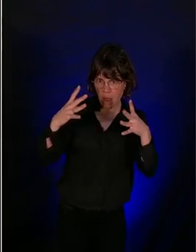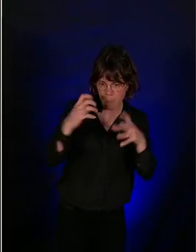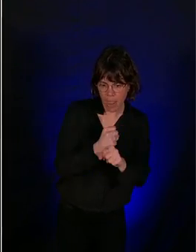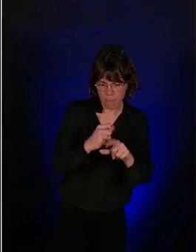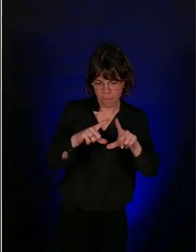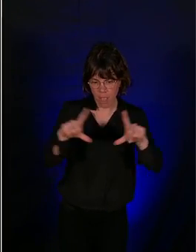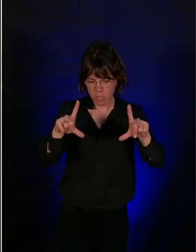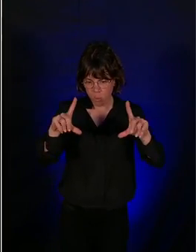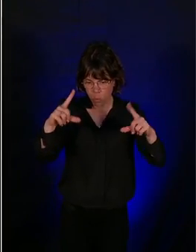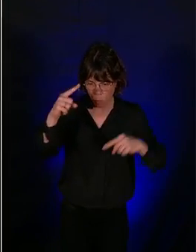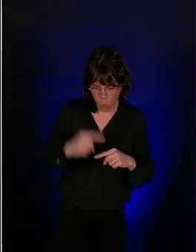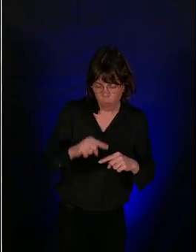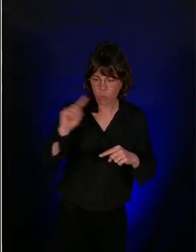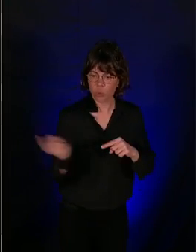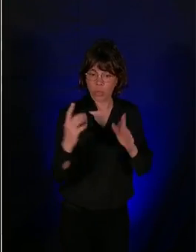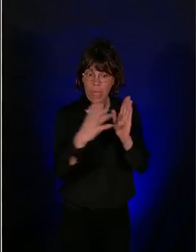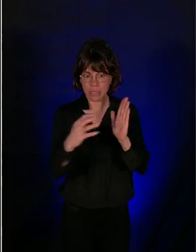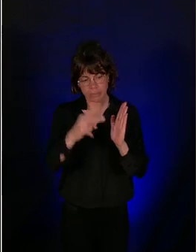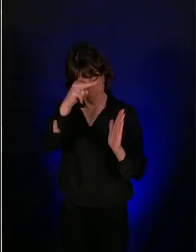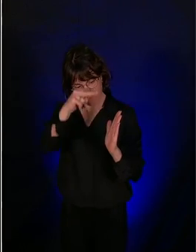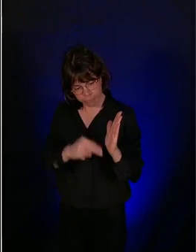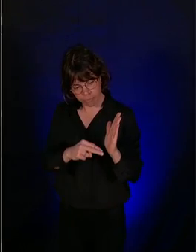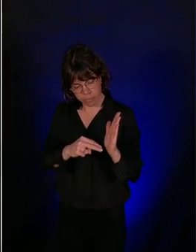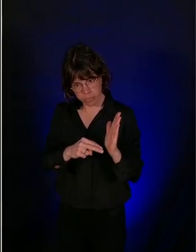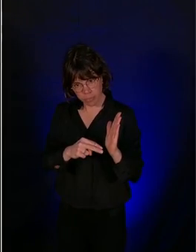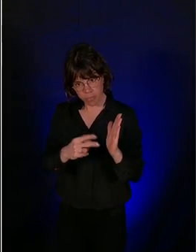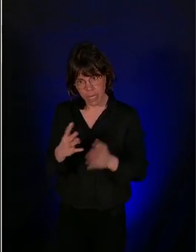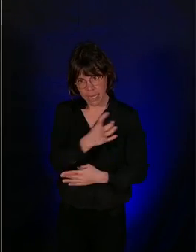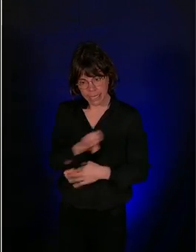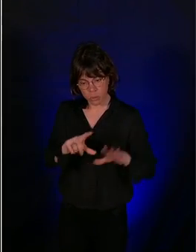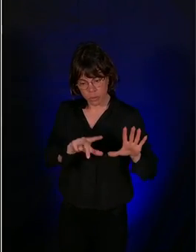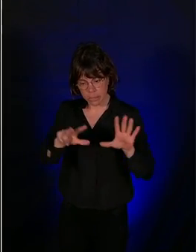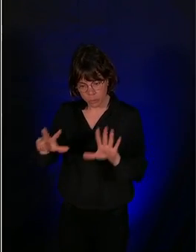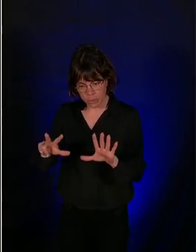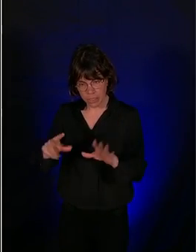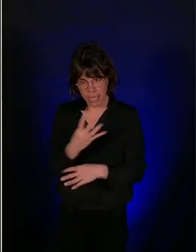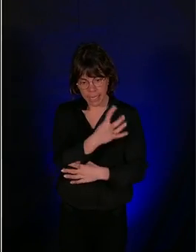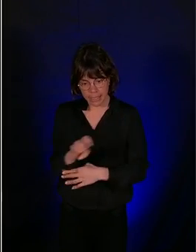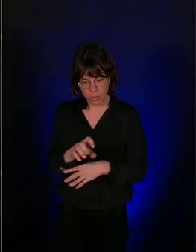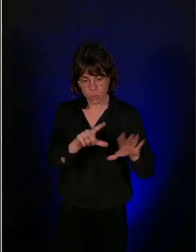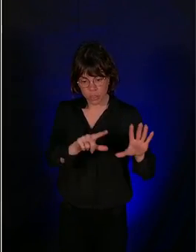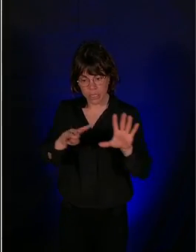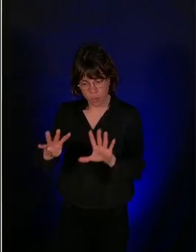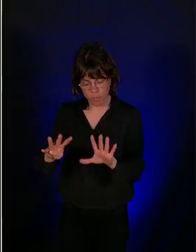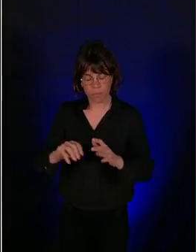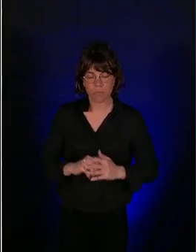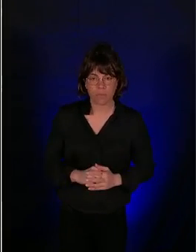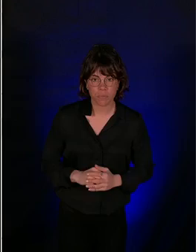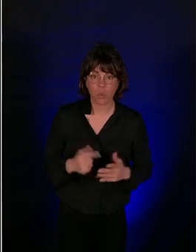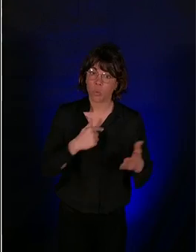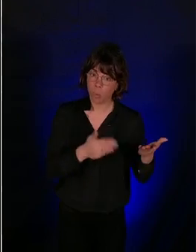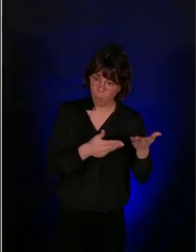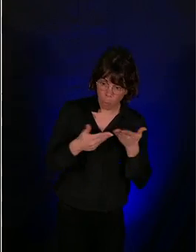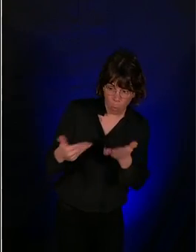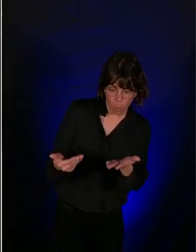dire dans les articles pour que tout le monde suive bien article 478 et 479 ce qu'on propose au